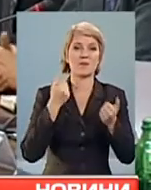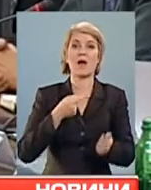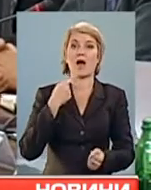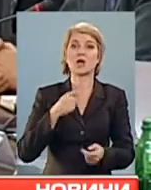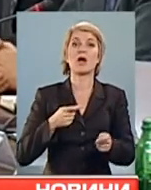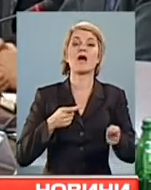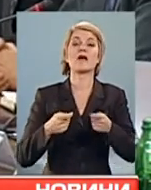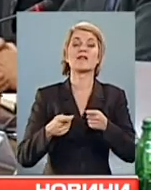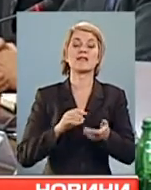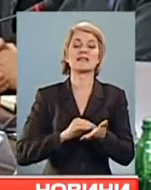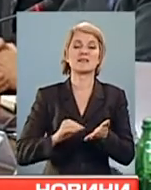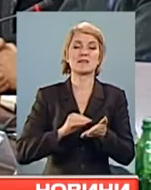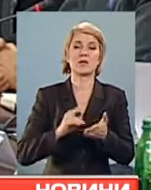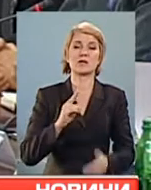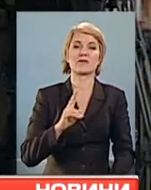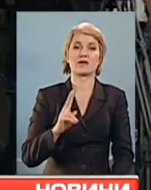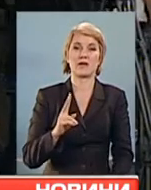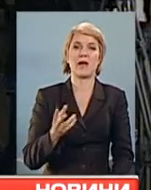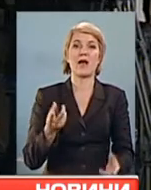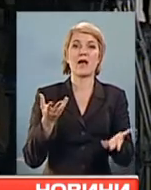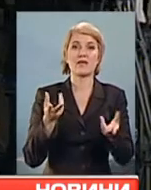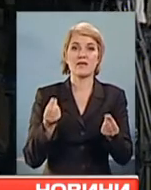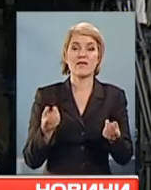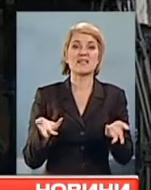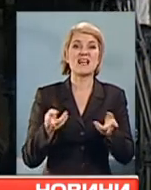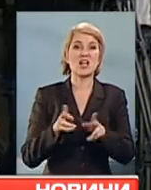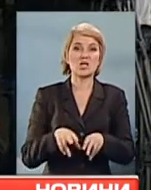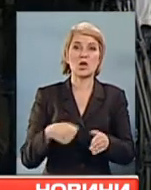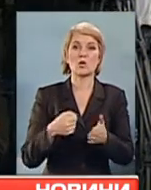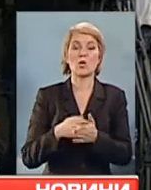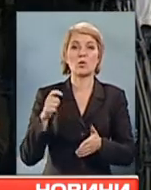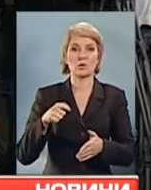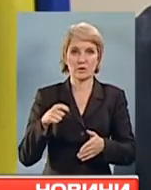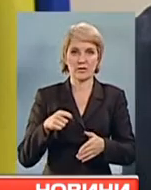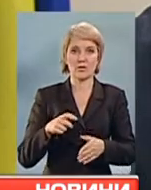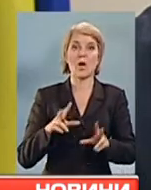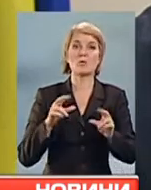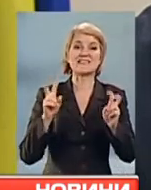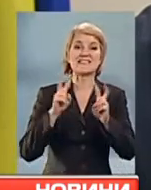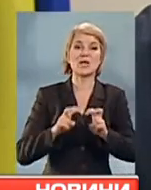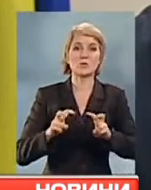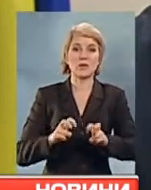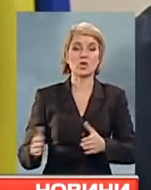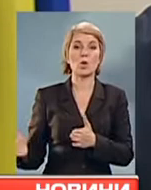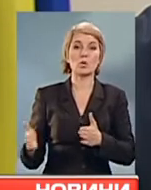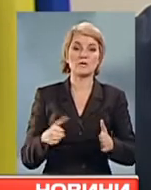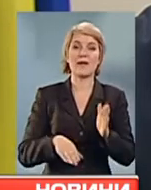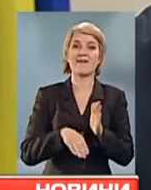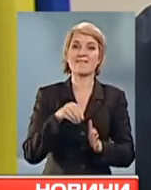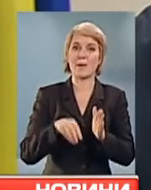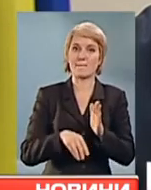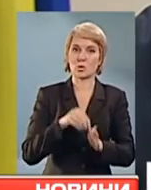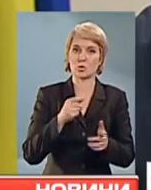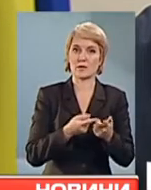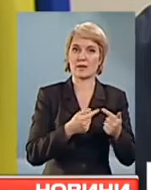ЦВК. У дні, що залишились до неділі, у комісії закликають владу на місцях з'ясувати готовність виборчих дільниць. Перевірити всі